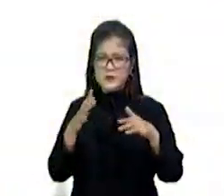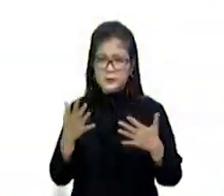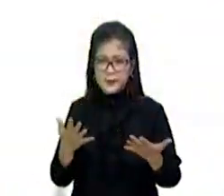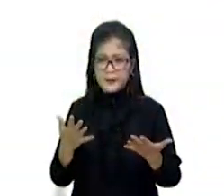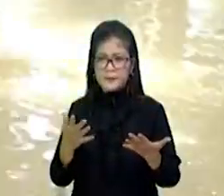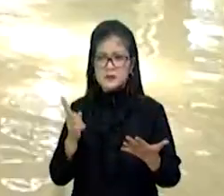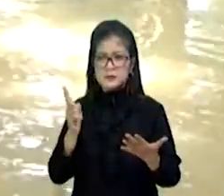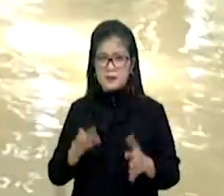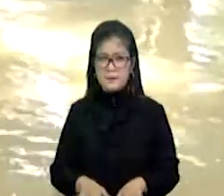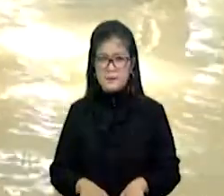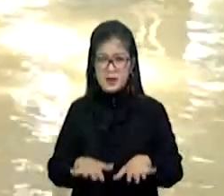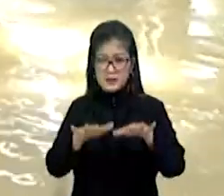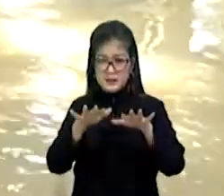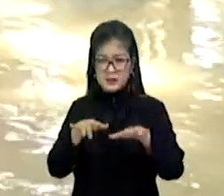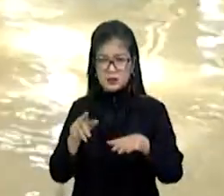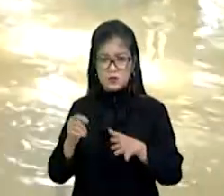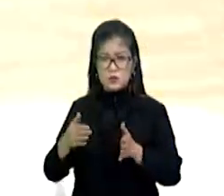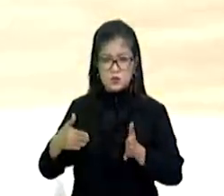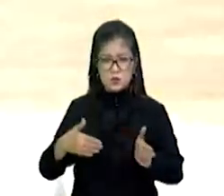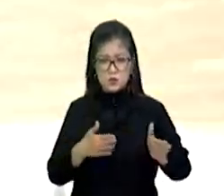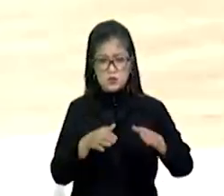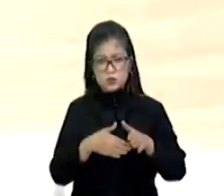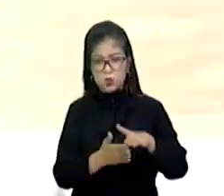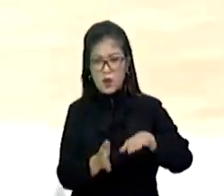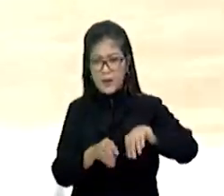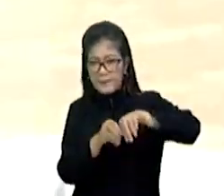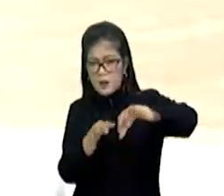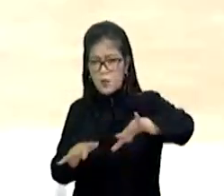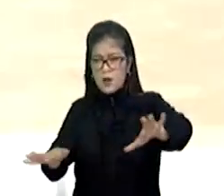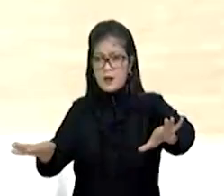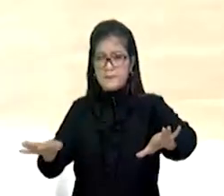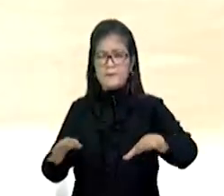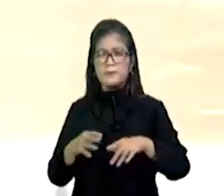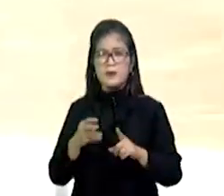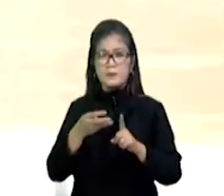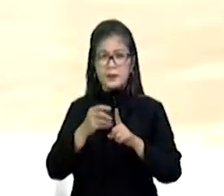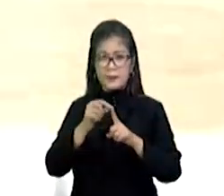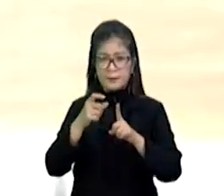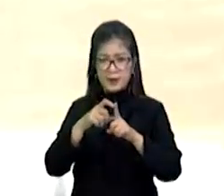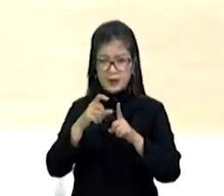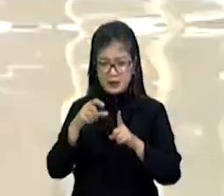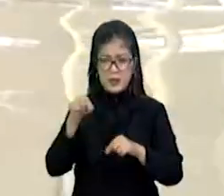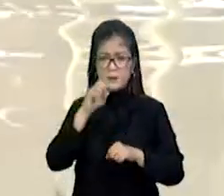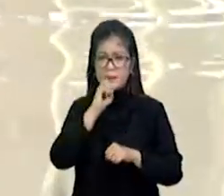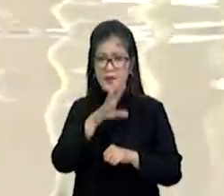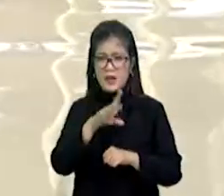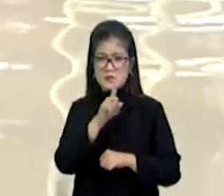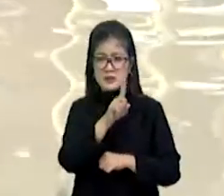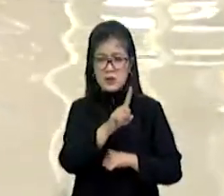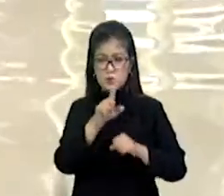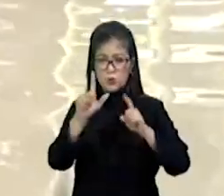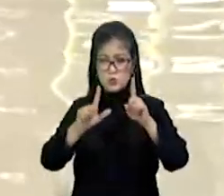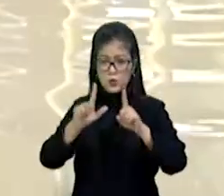banjir. Data pihak BBBD Serdang Bedagai, total 718 rumah yang tersebar di 4 desa dan 1